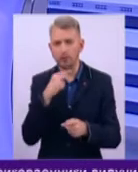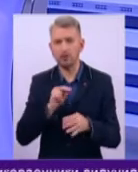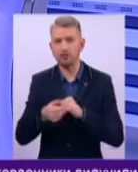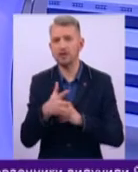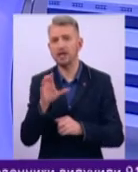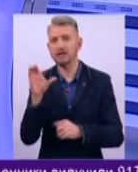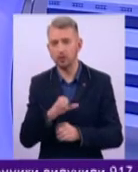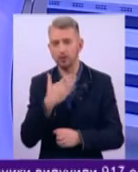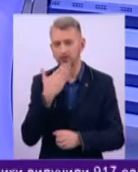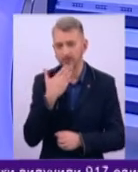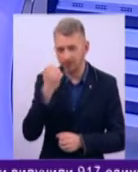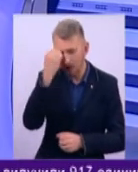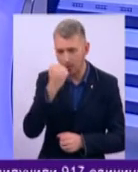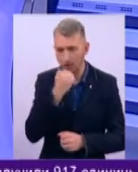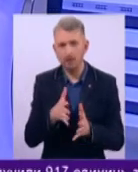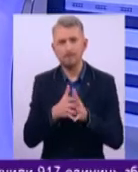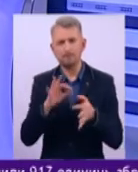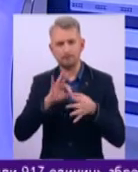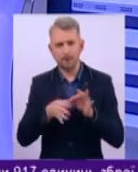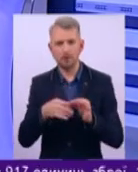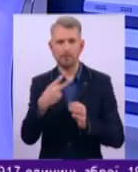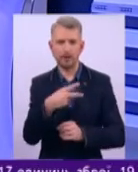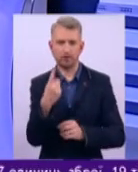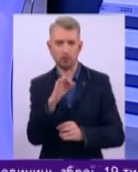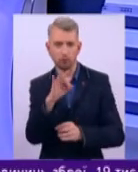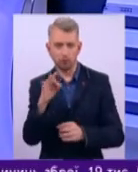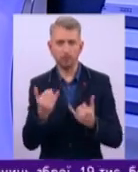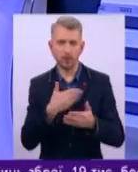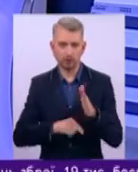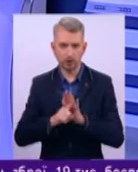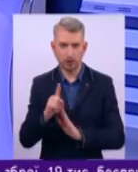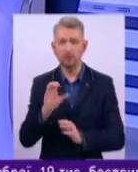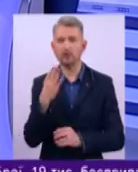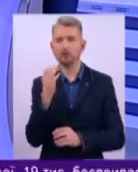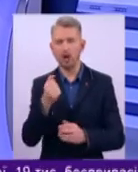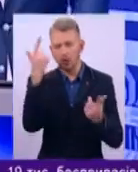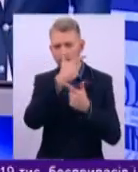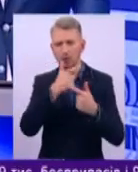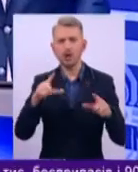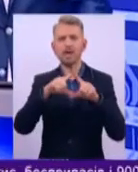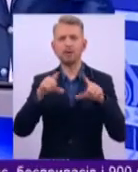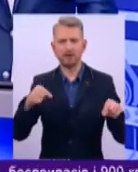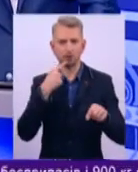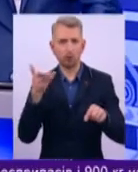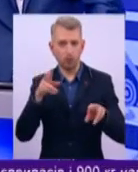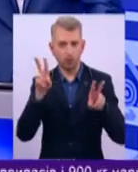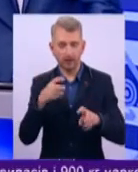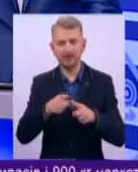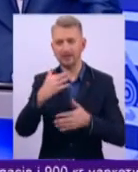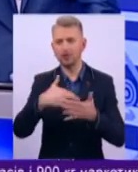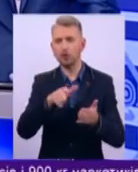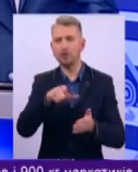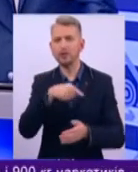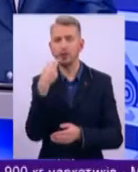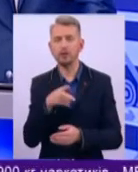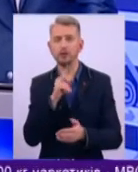секунд. Олексо, дякую тобі. Більше о 21-й. Ми ж розпочинаємо. Отже, у США оприлюднили кремлівську доповідь. Це список осіб з Росії,